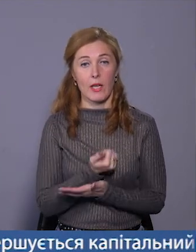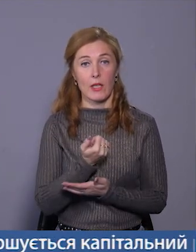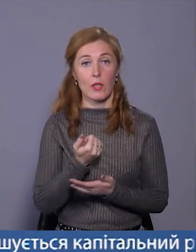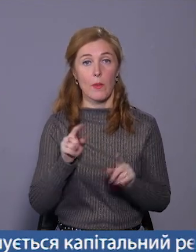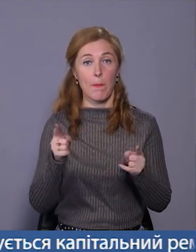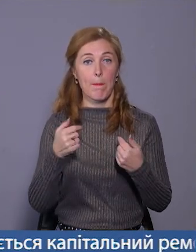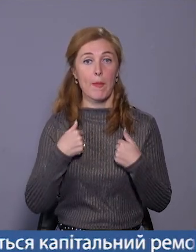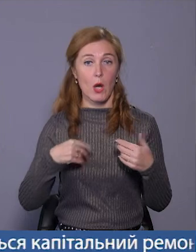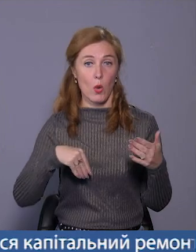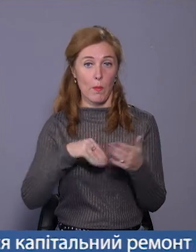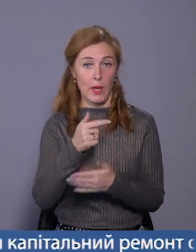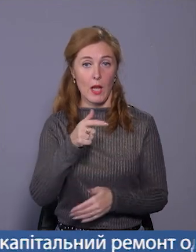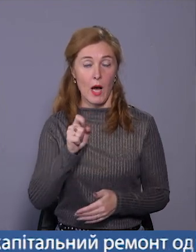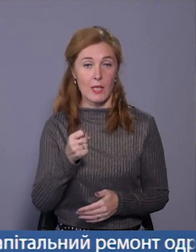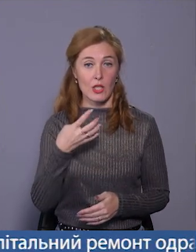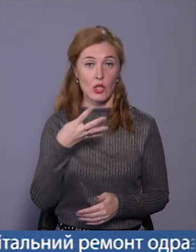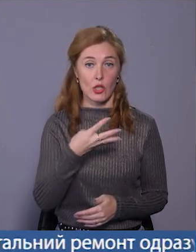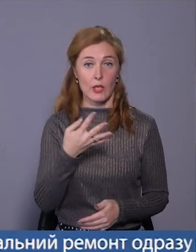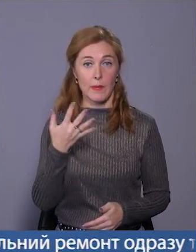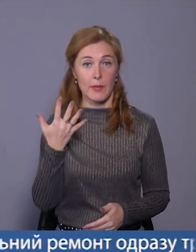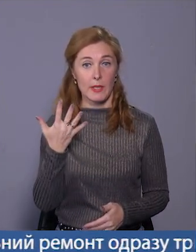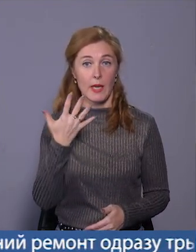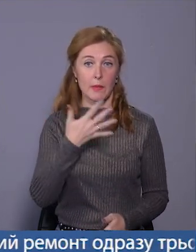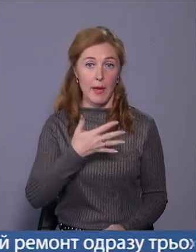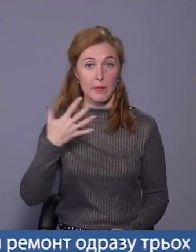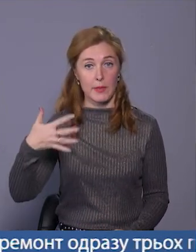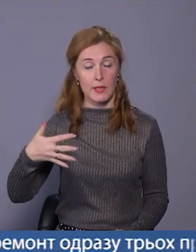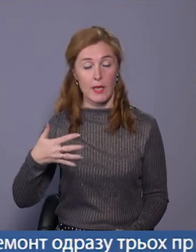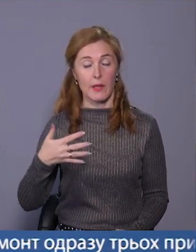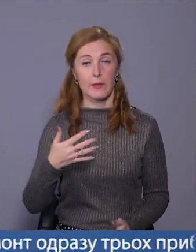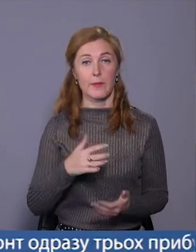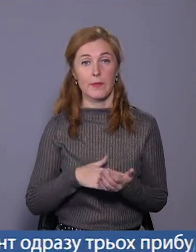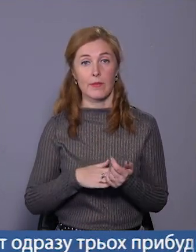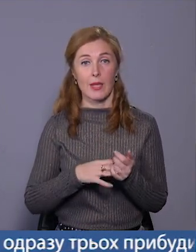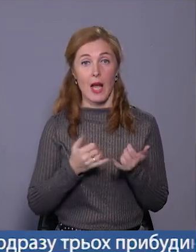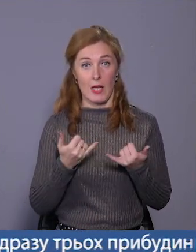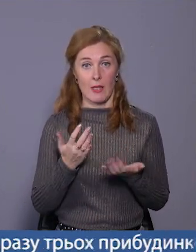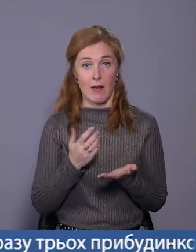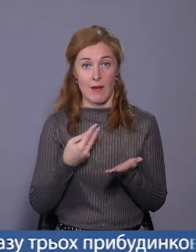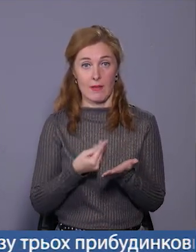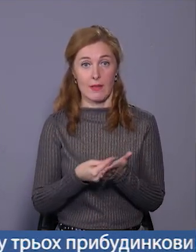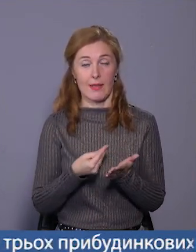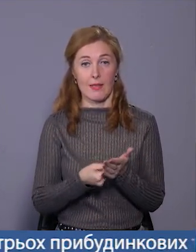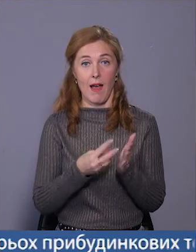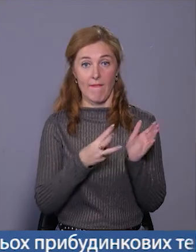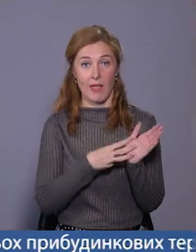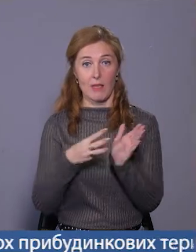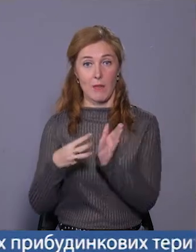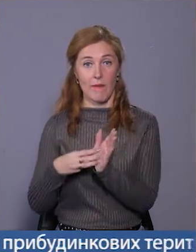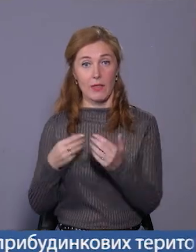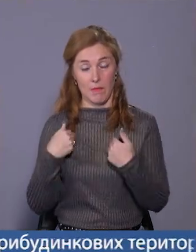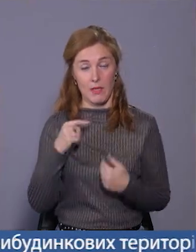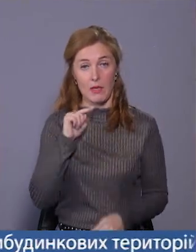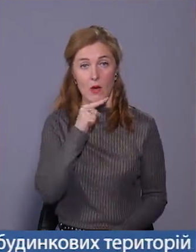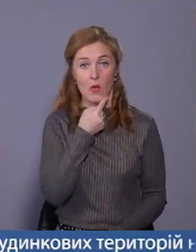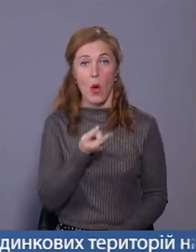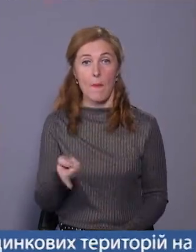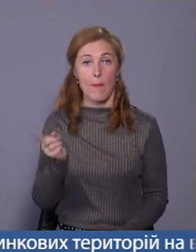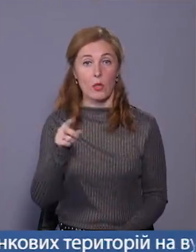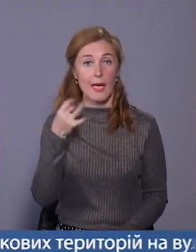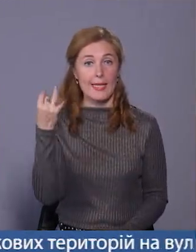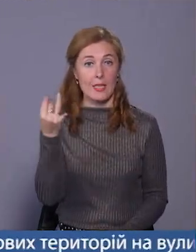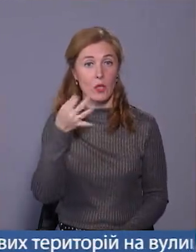по 4,50, по 5, по 5,50, відповідно, маючи ціну 8,8, ми можемо говорити, що вони суттєво зекономили. Проте історичний